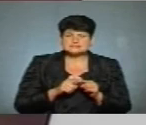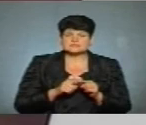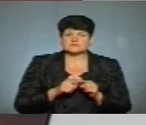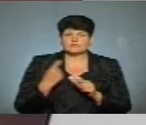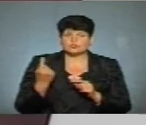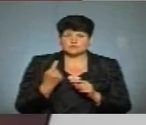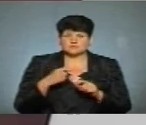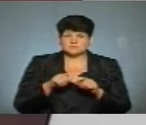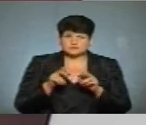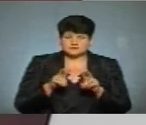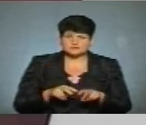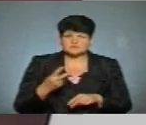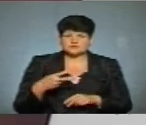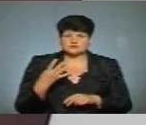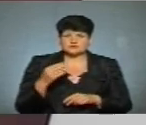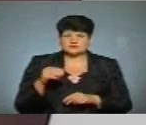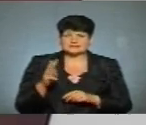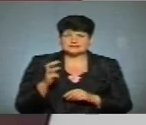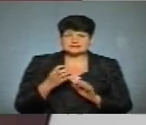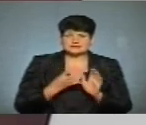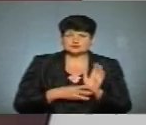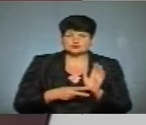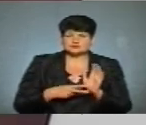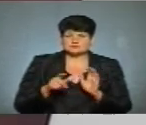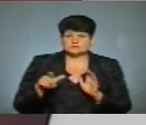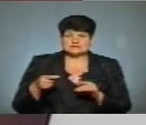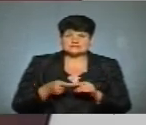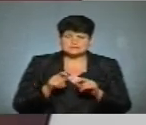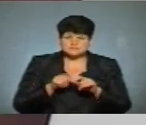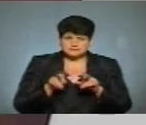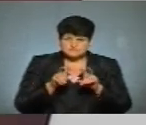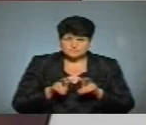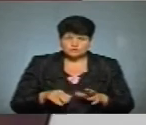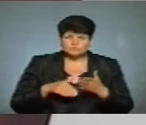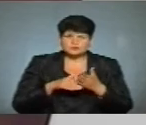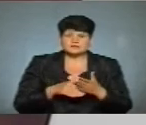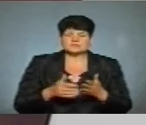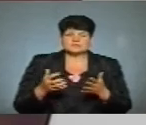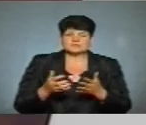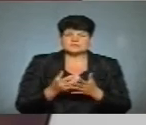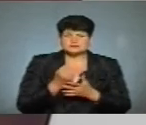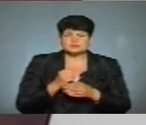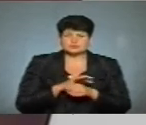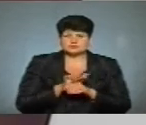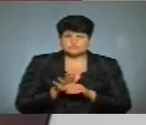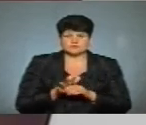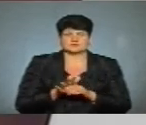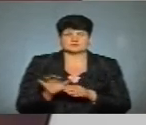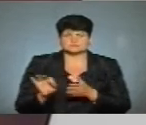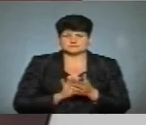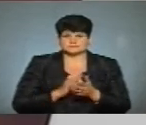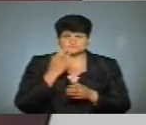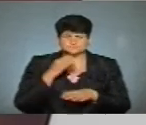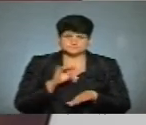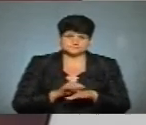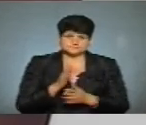області обстежили 24 397 осіб. Це дослідження допомагає виявити COVID-19 у перші дні інфікування, каже